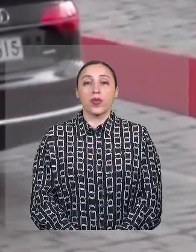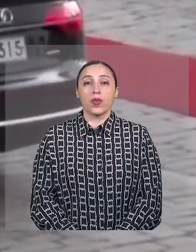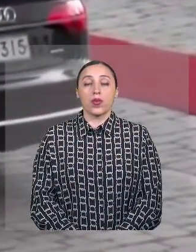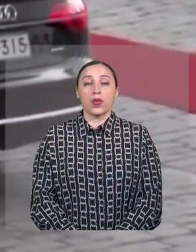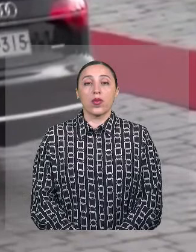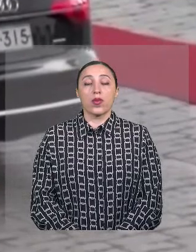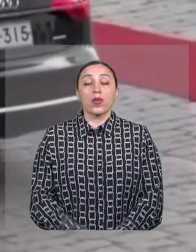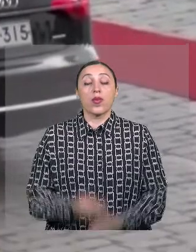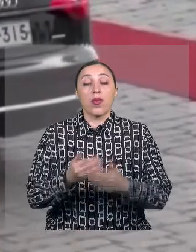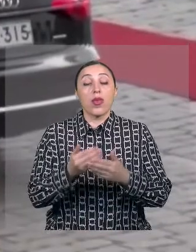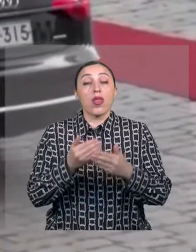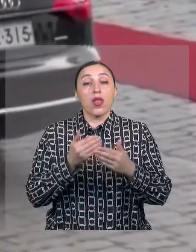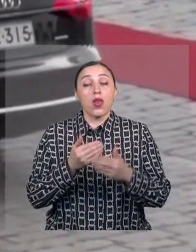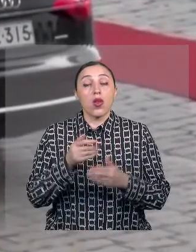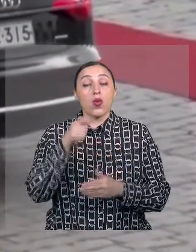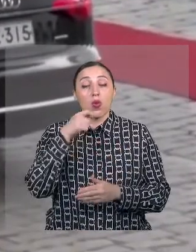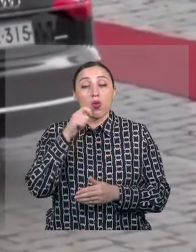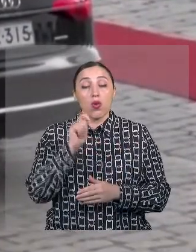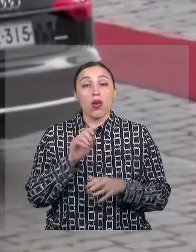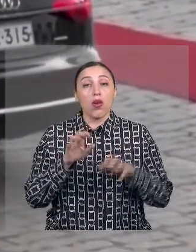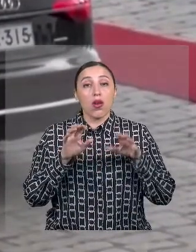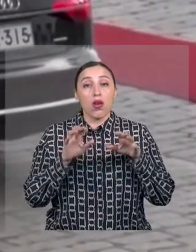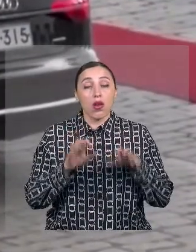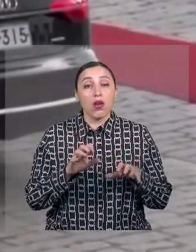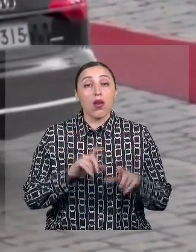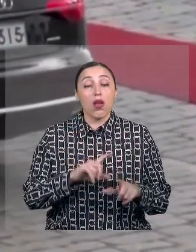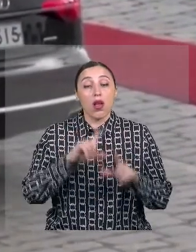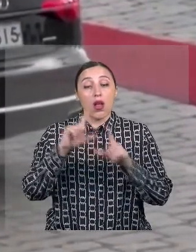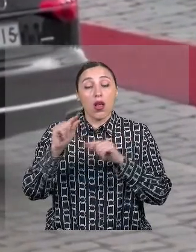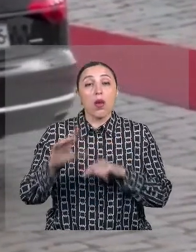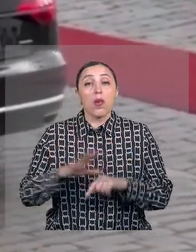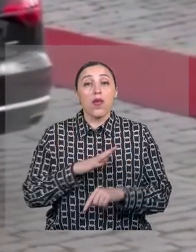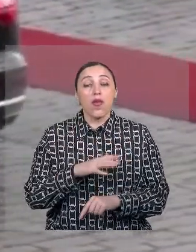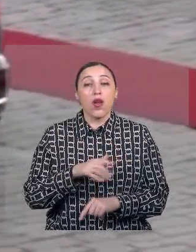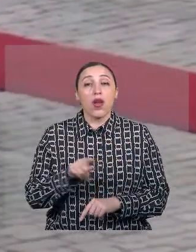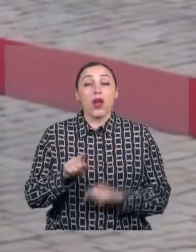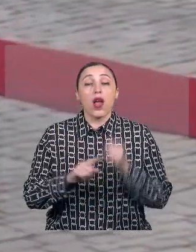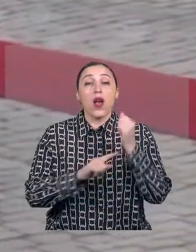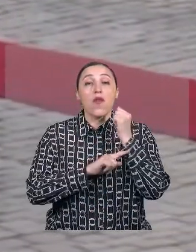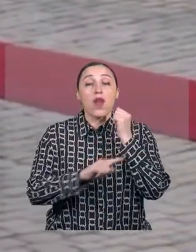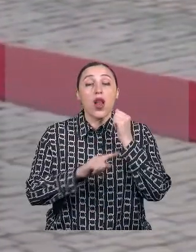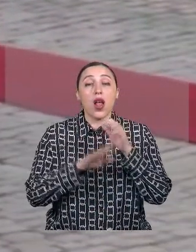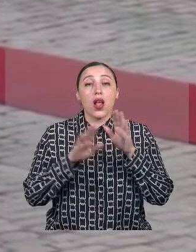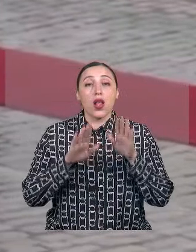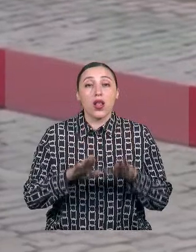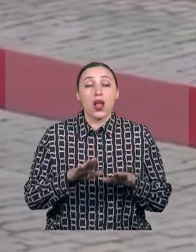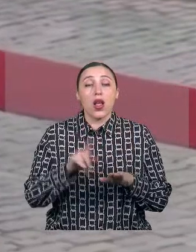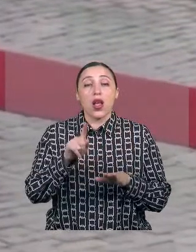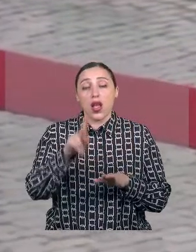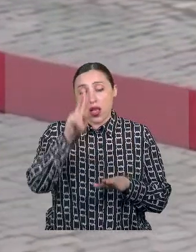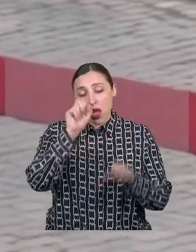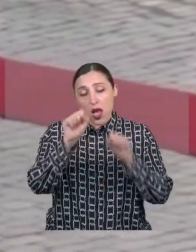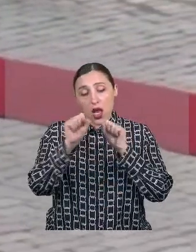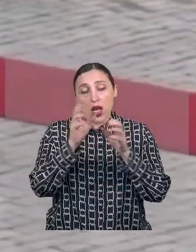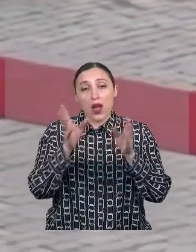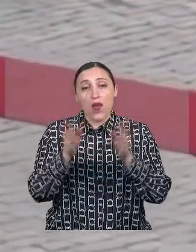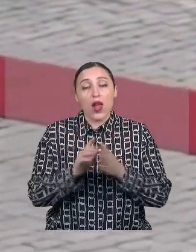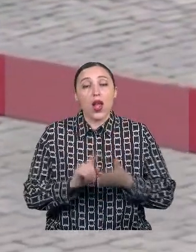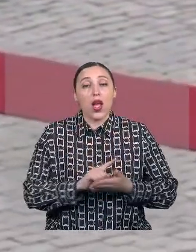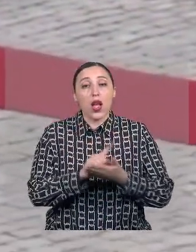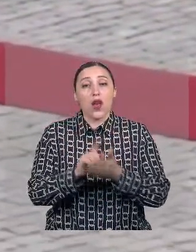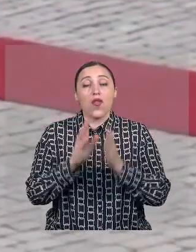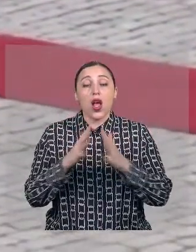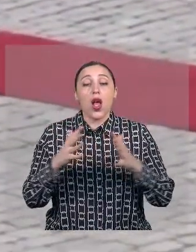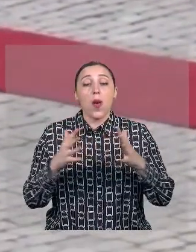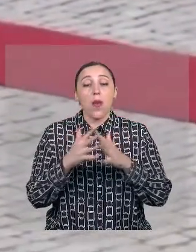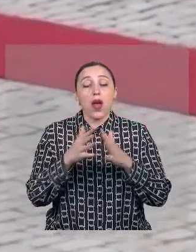Մինչ այդ Ուկրաինայի նախագահ Վլադիմիր Զելենսկին ժամանել է Ֆինլանդիա, որտեղ սկանդինավյան երկրների ղեկավարների հետ կքննարկի